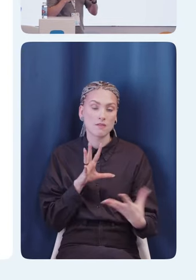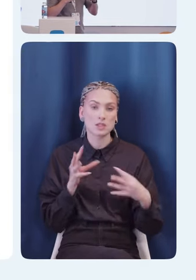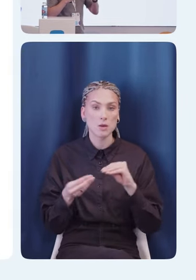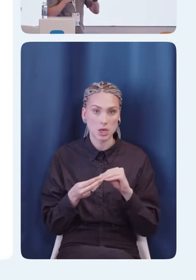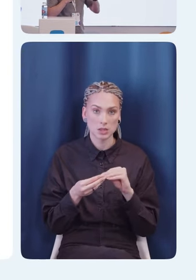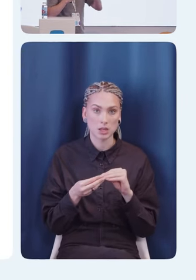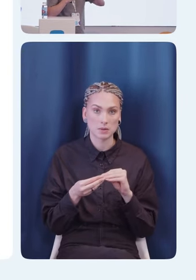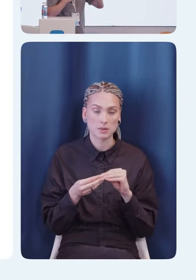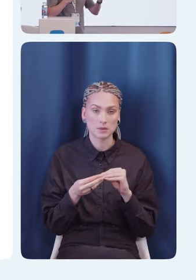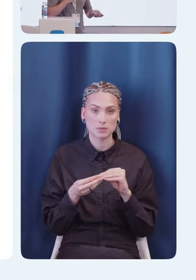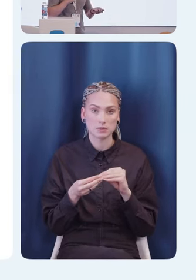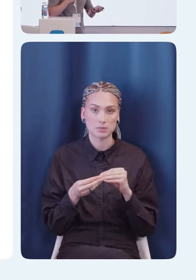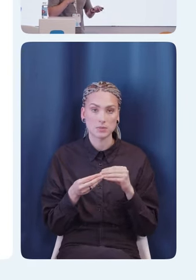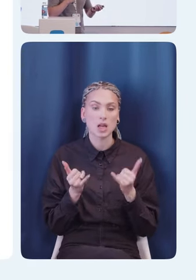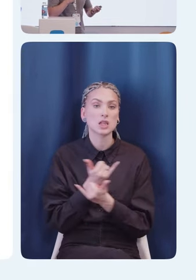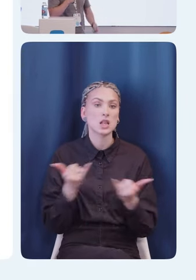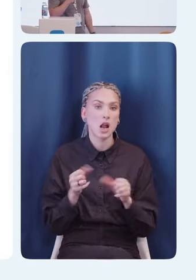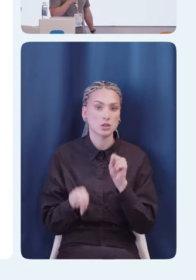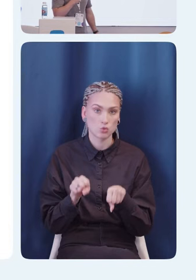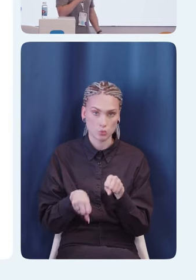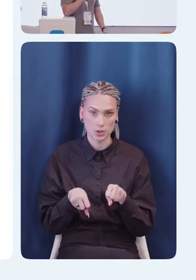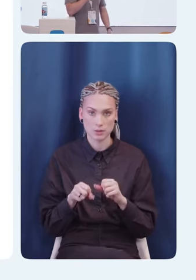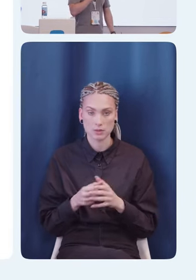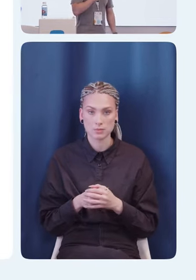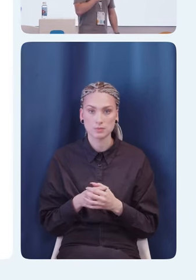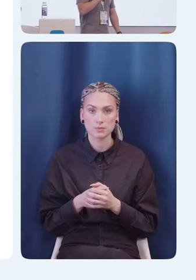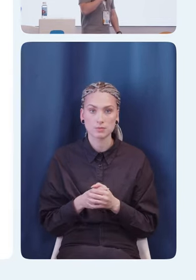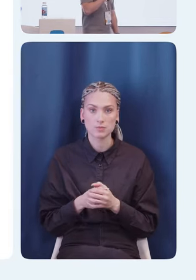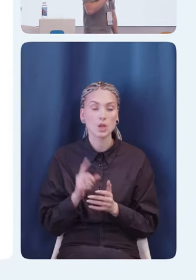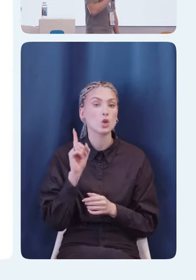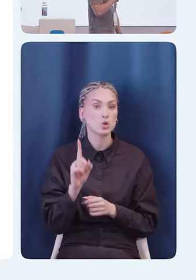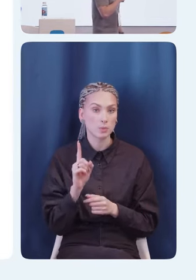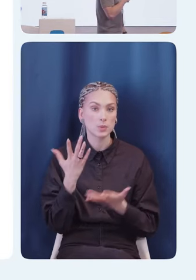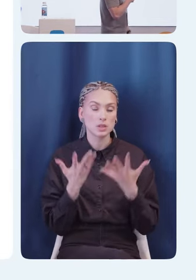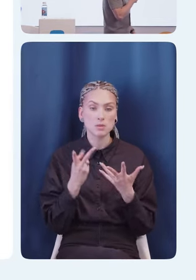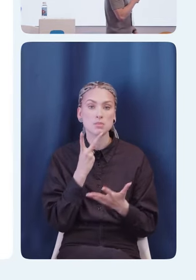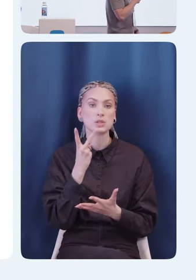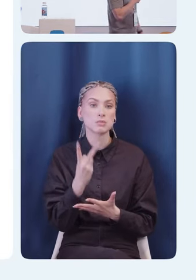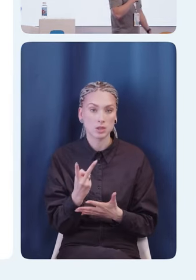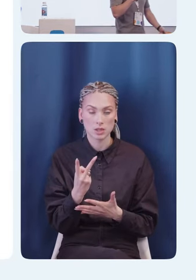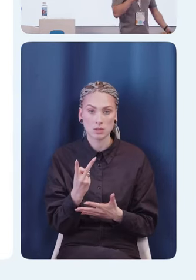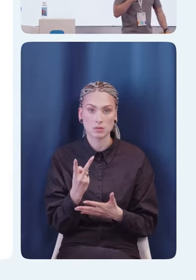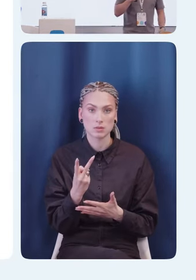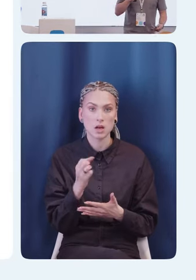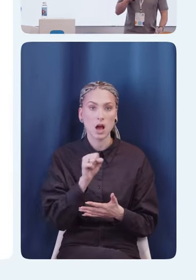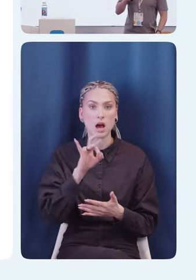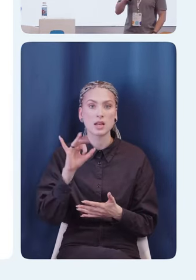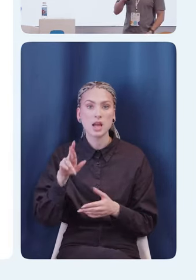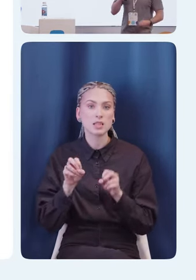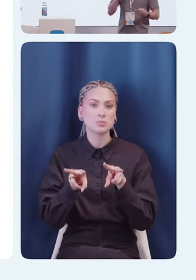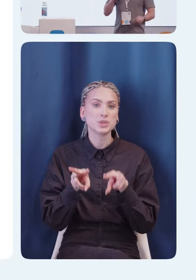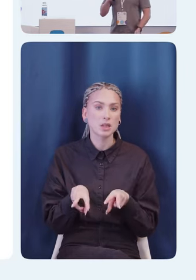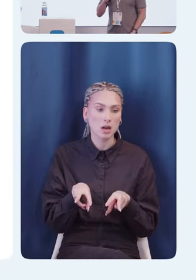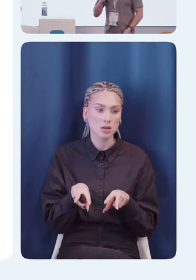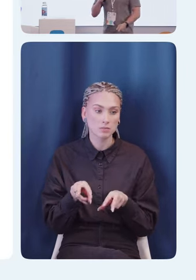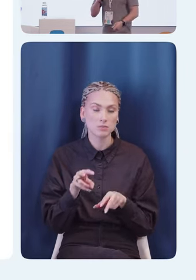взаимодействие для доступности. Однако, если посмотреть на ARIA, на спецификацию ARIA,